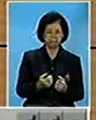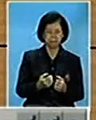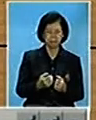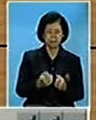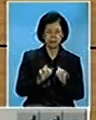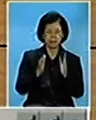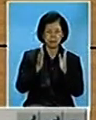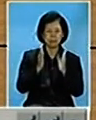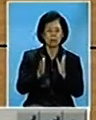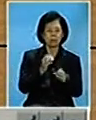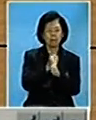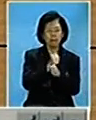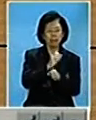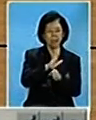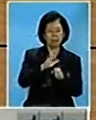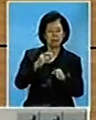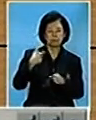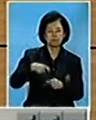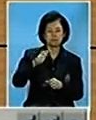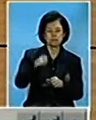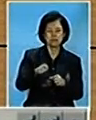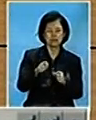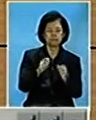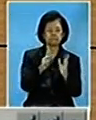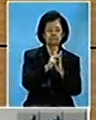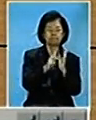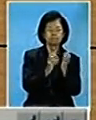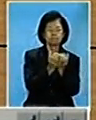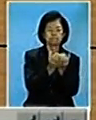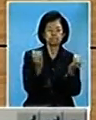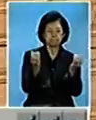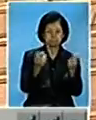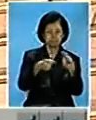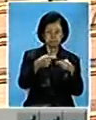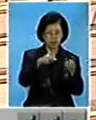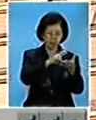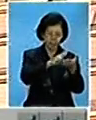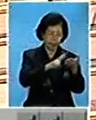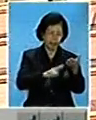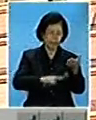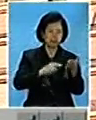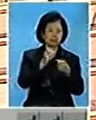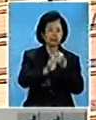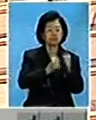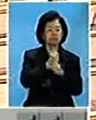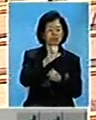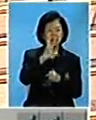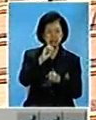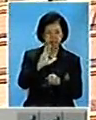าที่ของศาลรัฐธรรมนูญมารายงานประจำปี2553